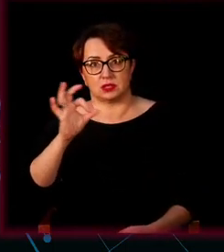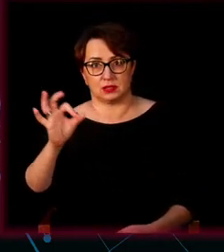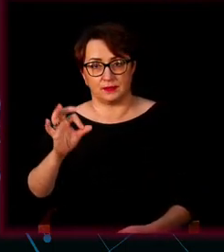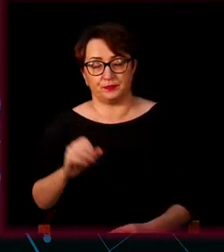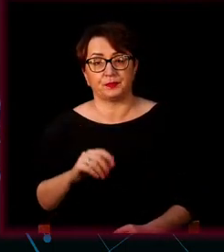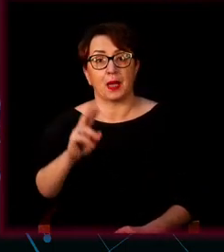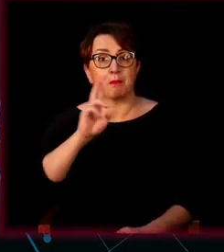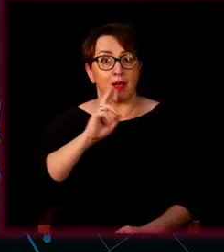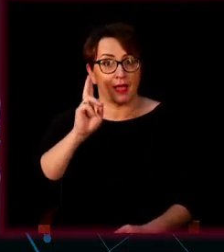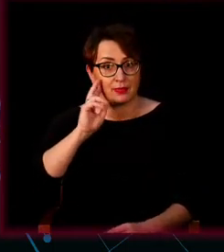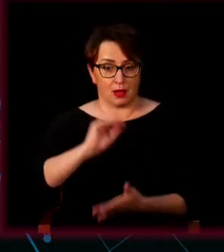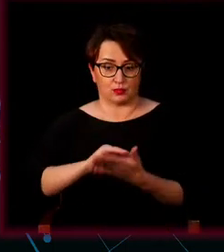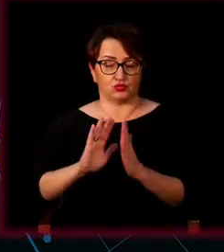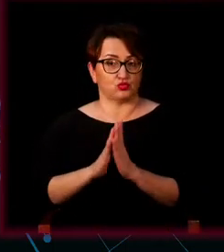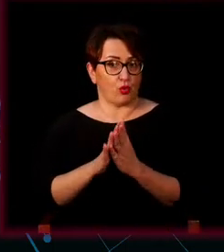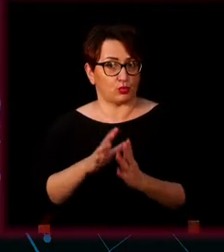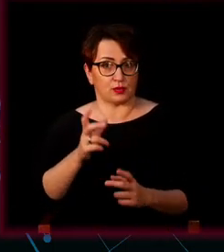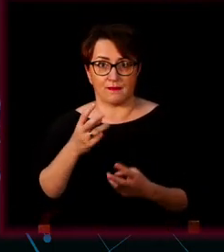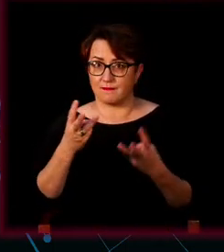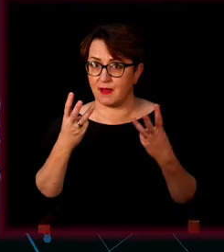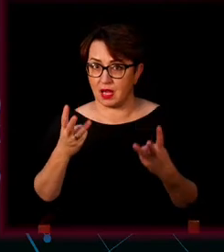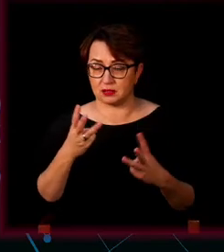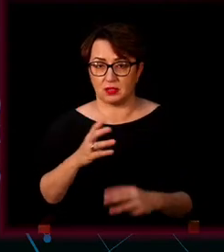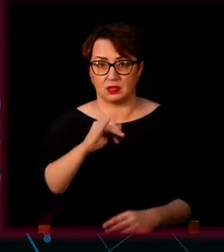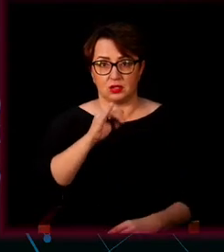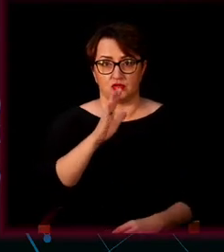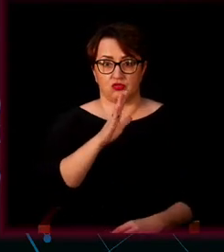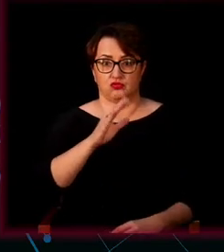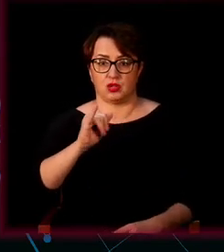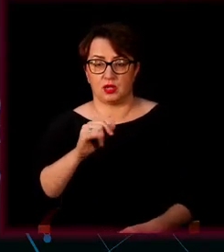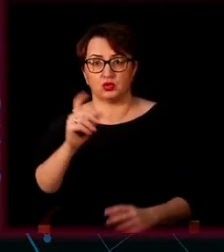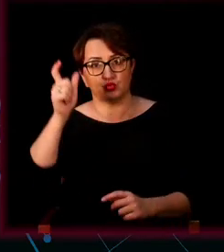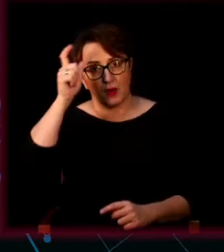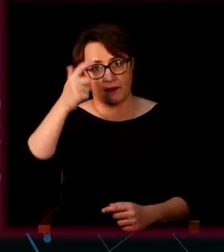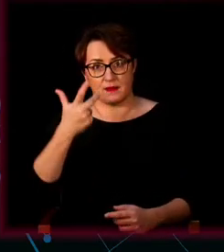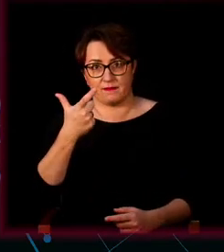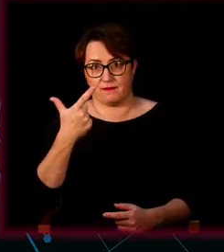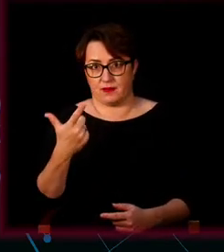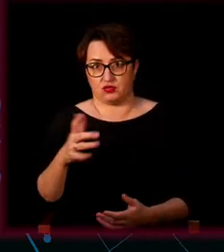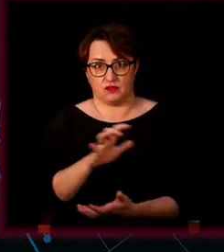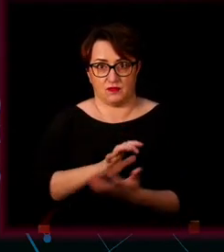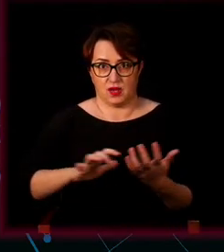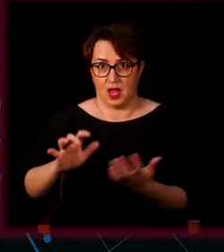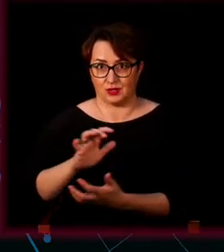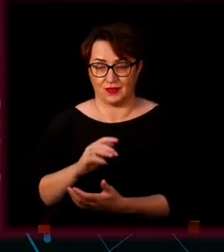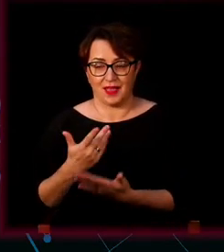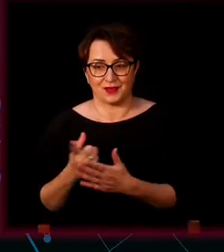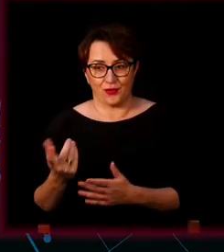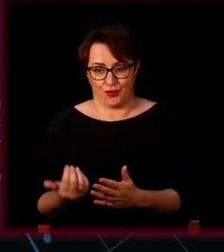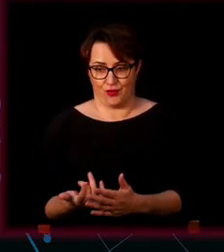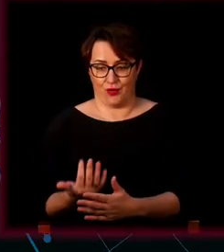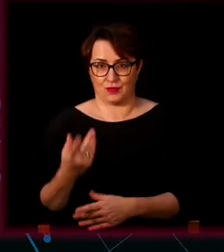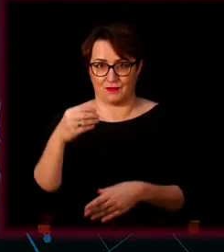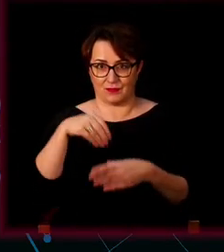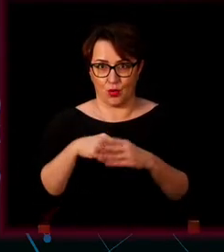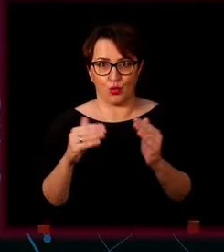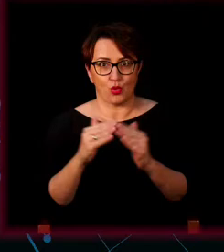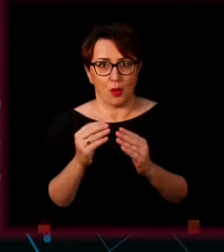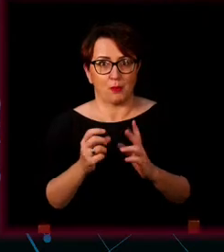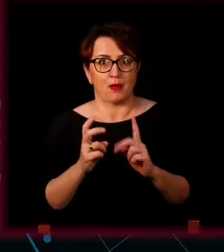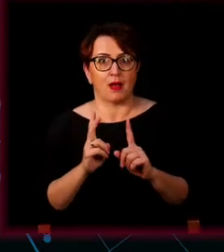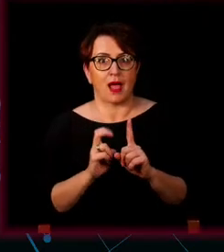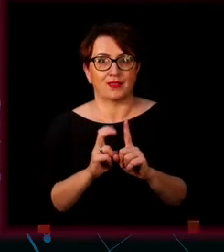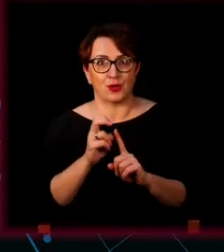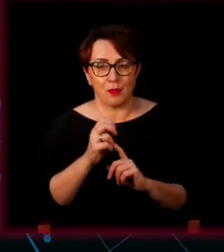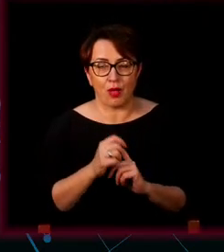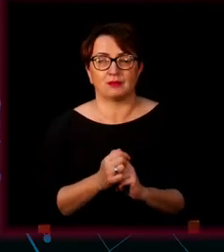głośnej w latach 60. Ishi, Człowiek dwóch światów. I jakby dojrzewanie w domu antropologów bardzo wpłynęło oczywiście na